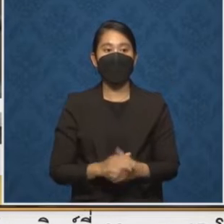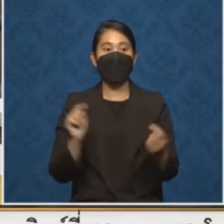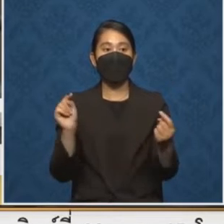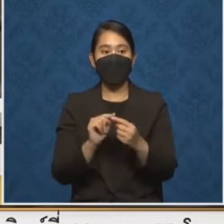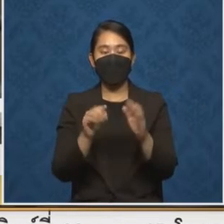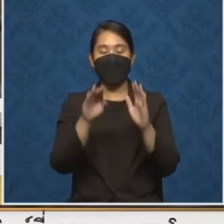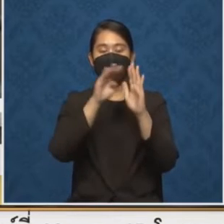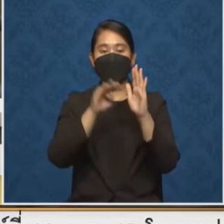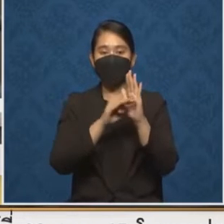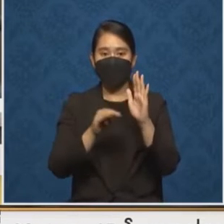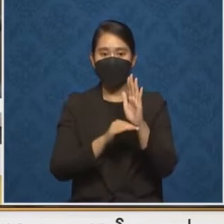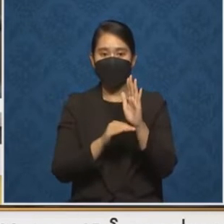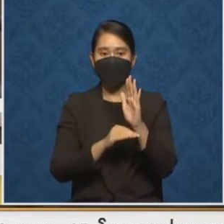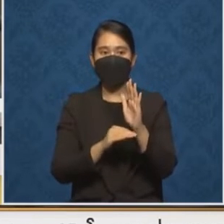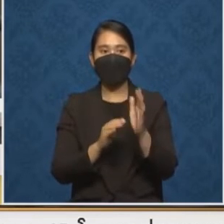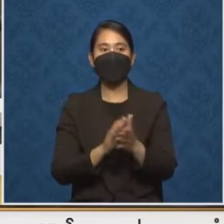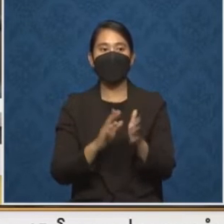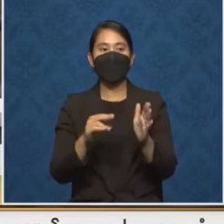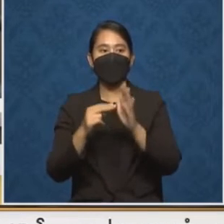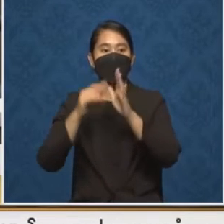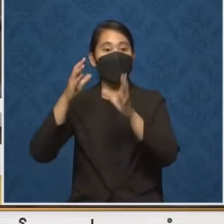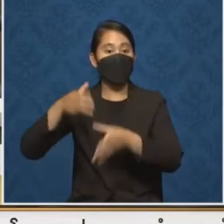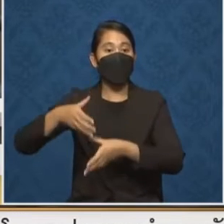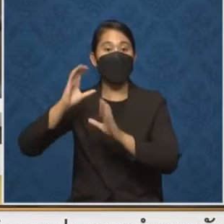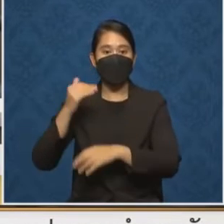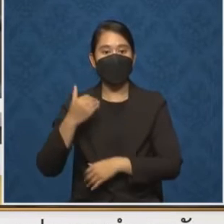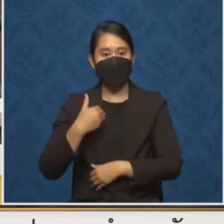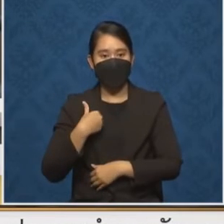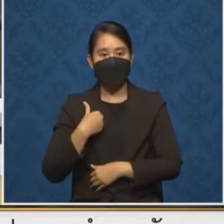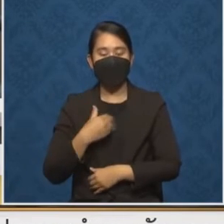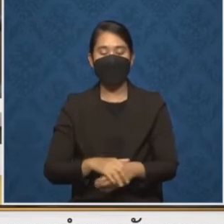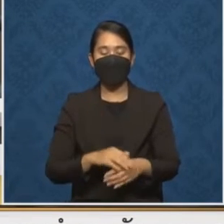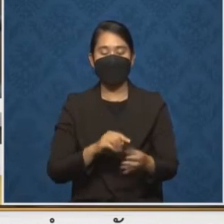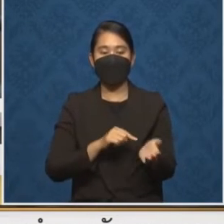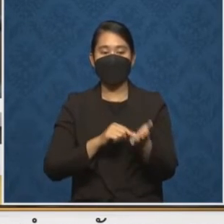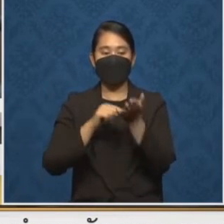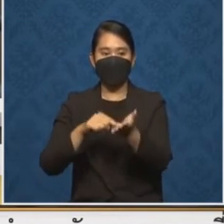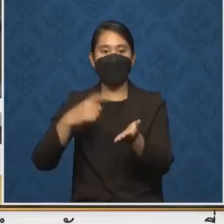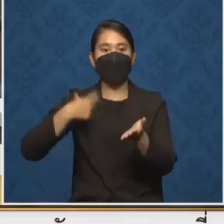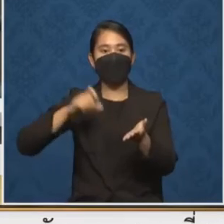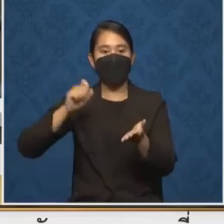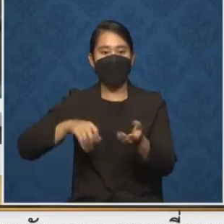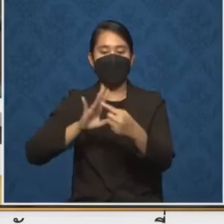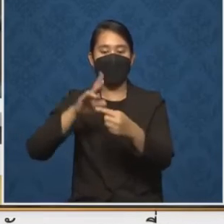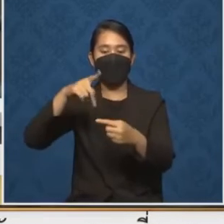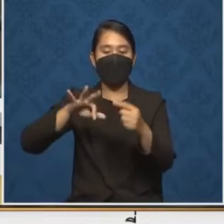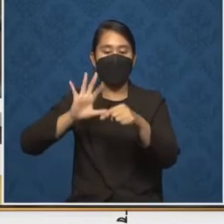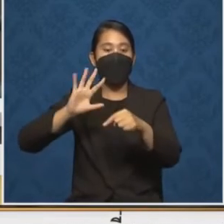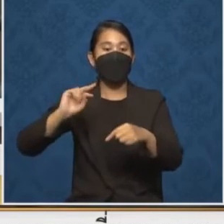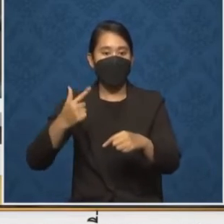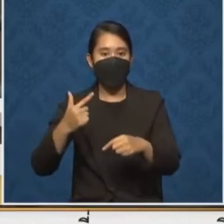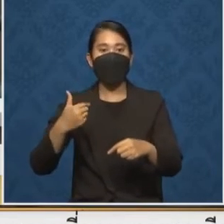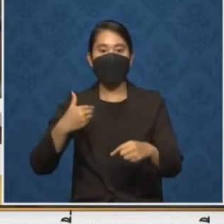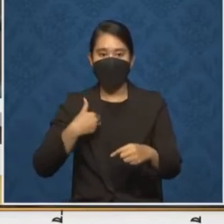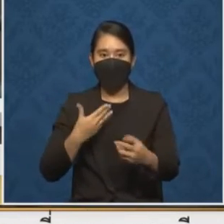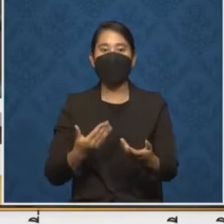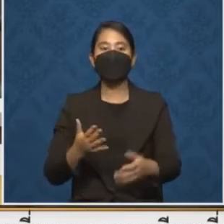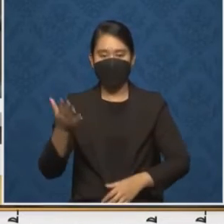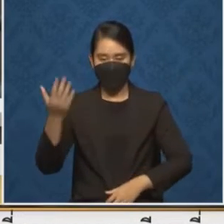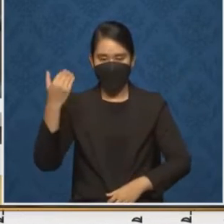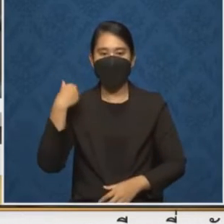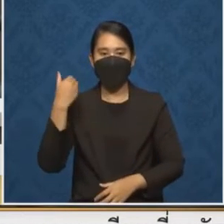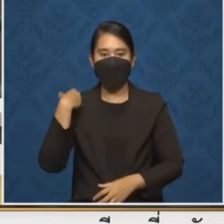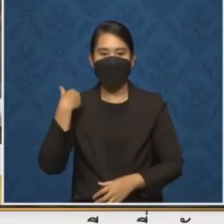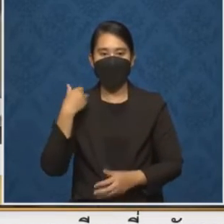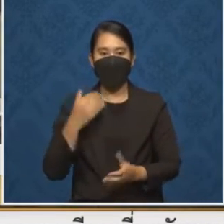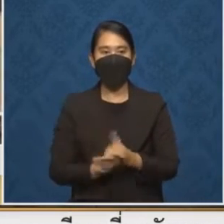การอนุญาตตุลาการเคยมีกทบทวนกัไ เคยไปสู่สาร ทั้สารแพ้งและสารอๆ ด้วยหรไม่มีนะครั